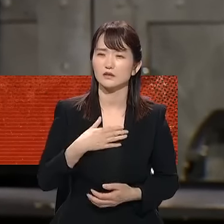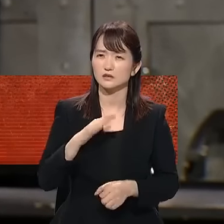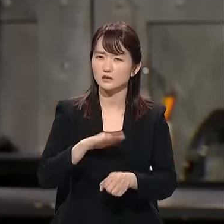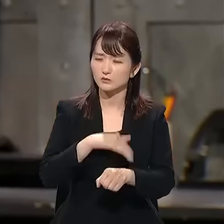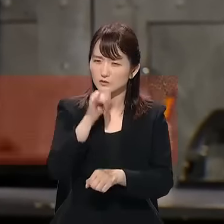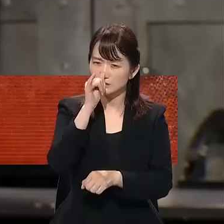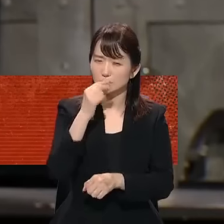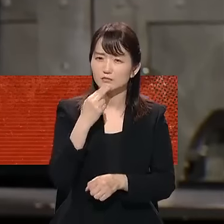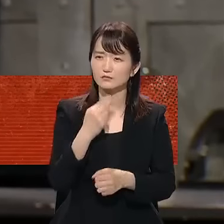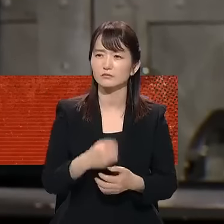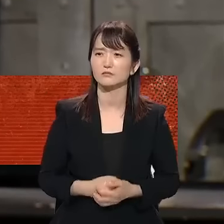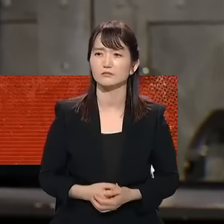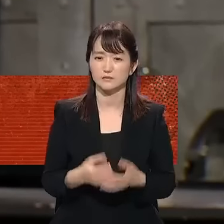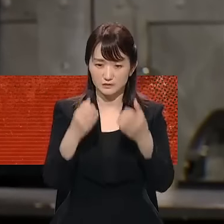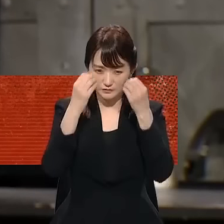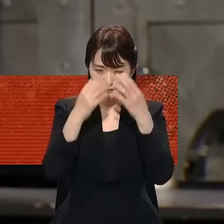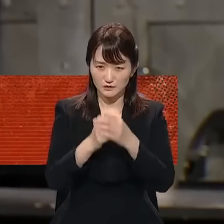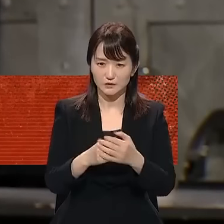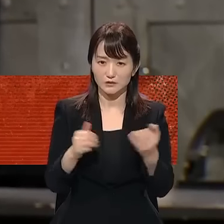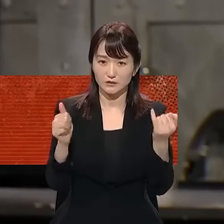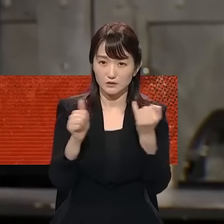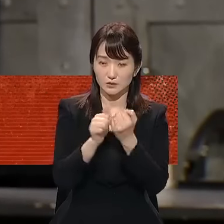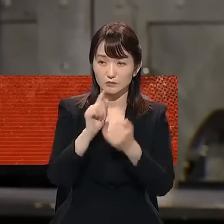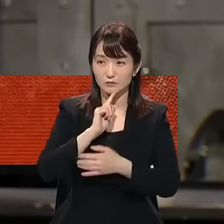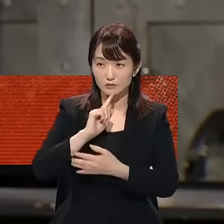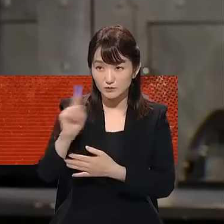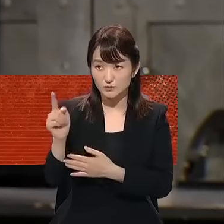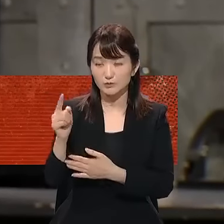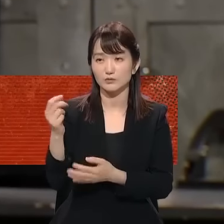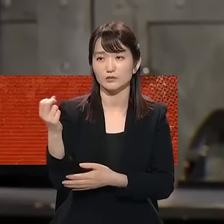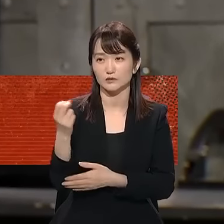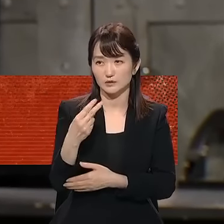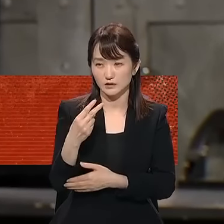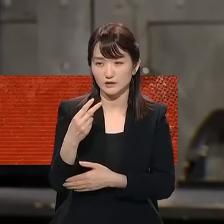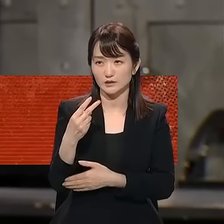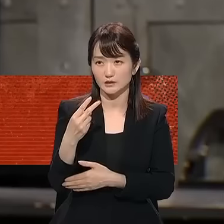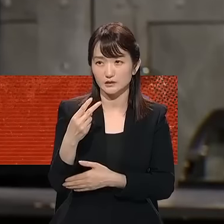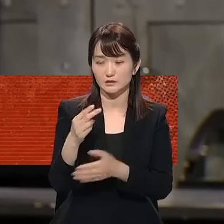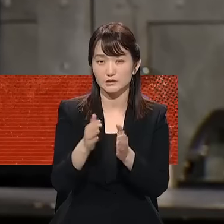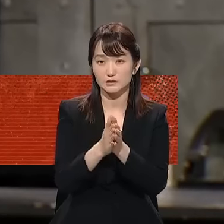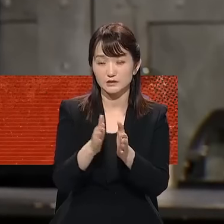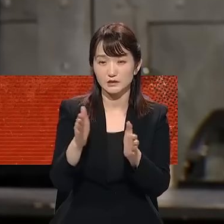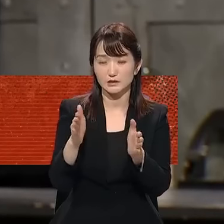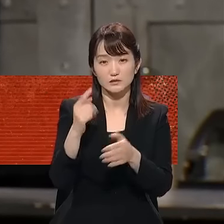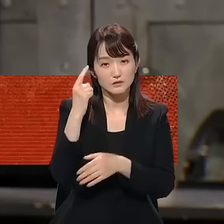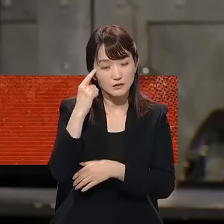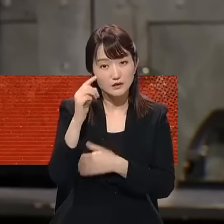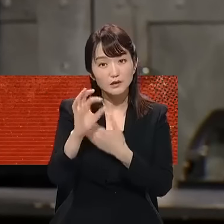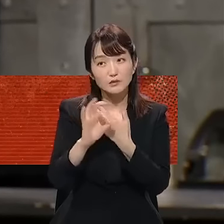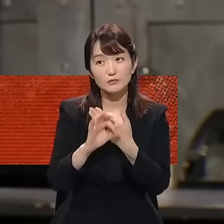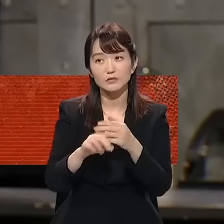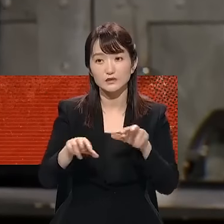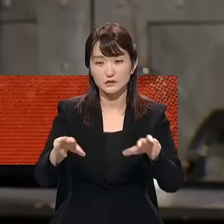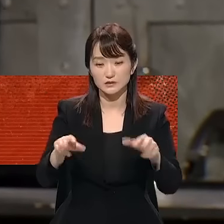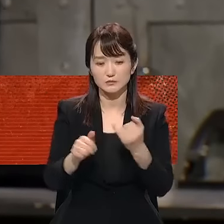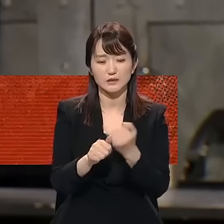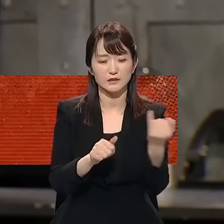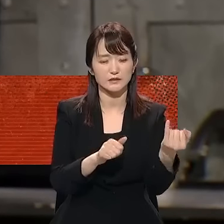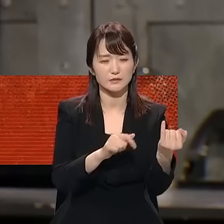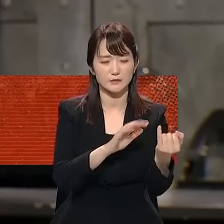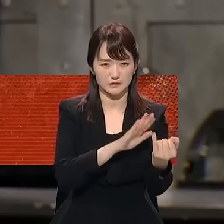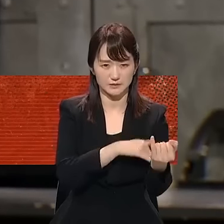새롭게 지금 혼인 신고하고 재결합한 이상 이때부터 좀 기상이 된다고 보면 지금은 안에만이 유책성이 있는 거